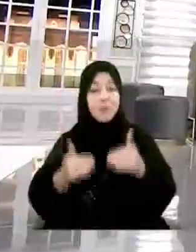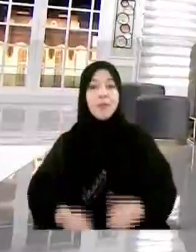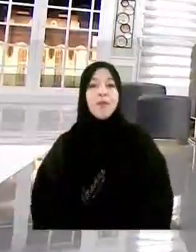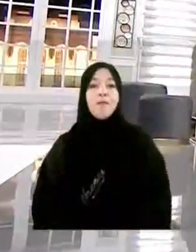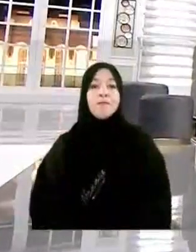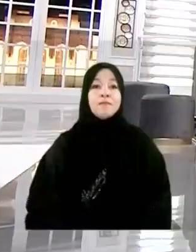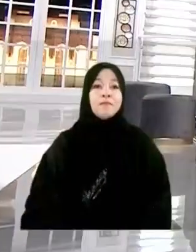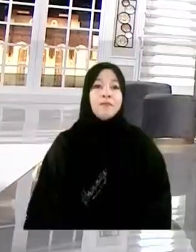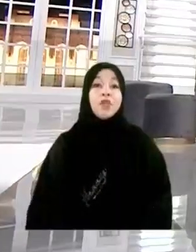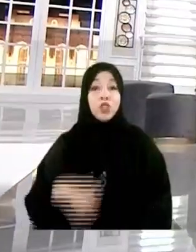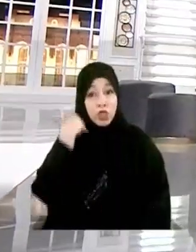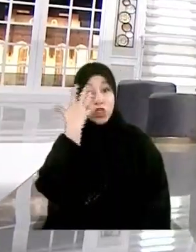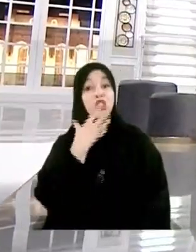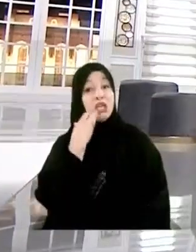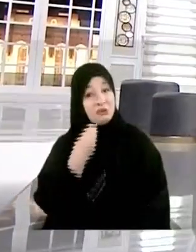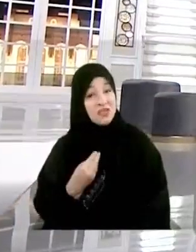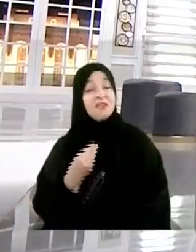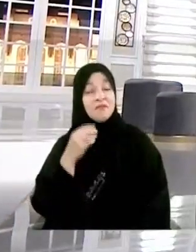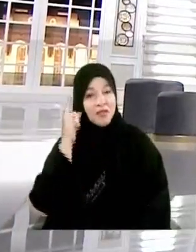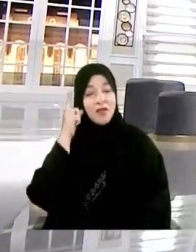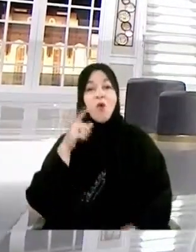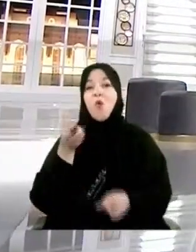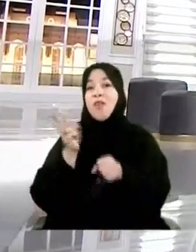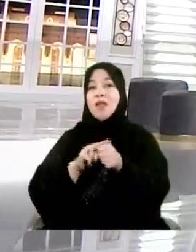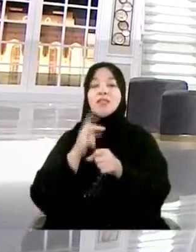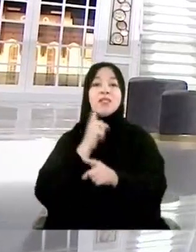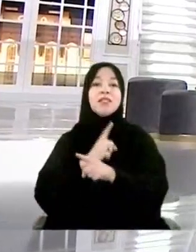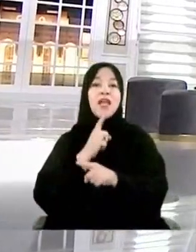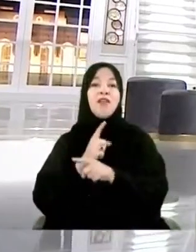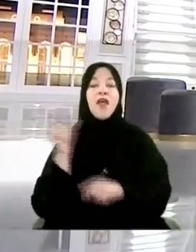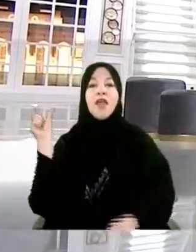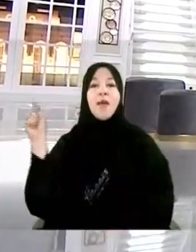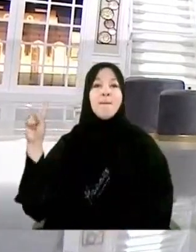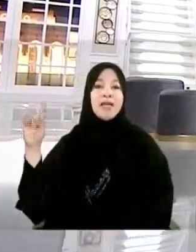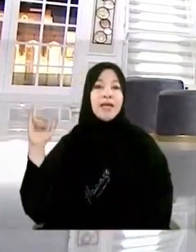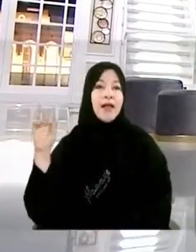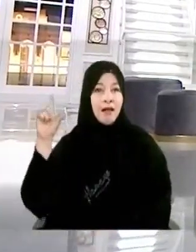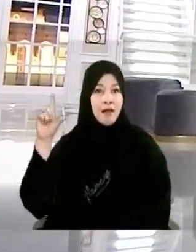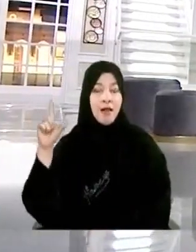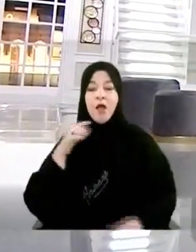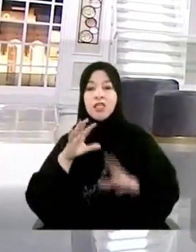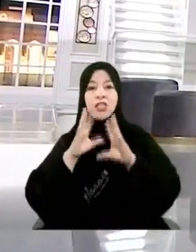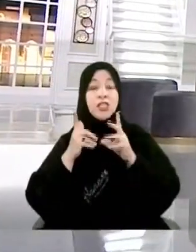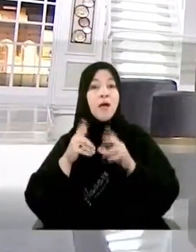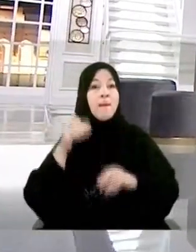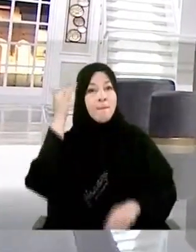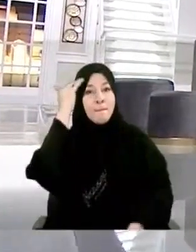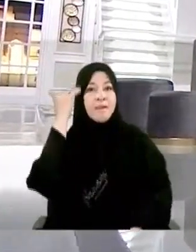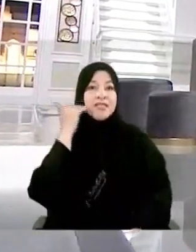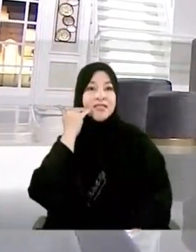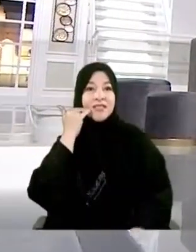نعم جميل. طيب نعود لك أستاذ نبيل، وهي أيضا ملاحظة لصفاء. صفاء، بما